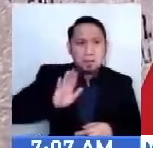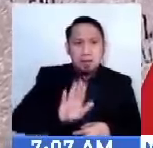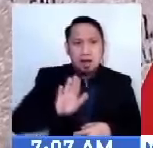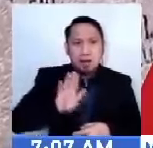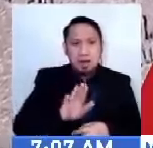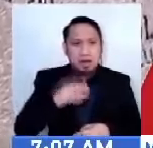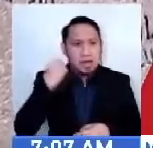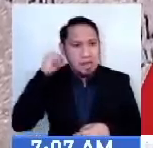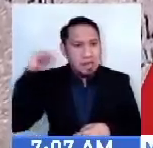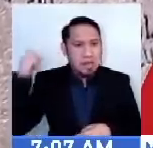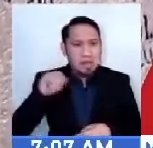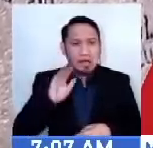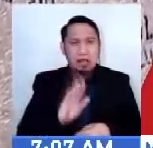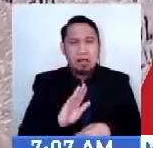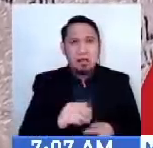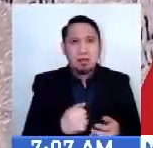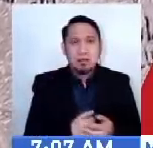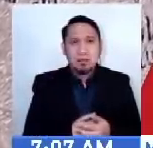Nanghiya ko siya,